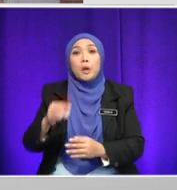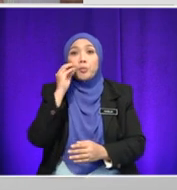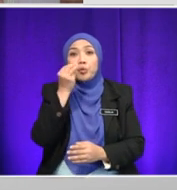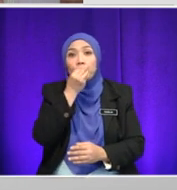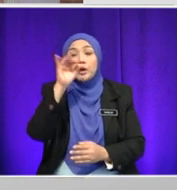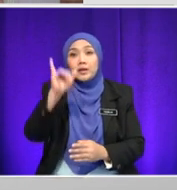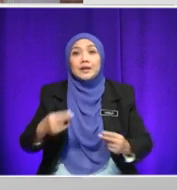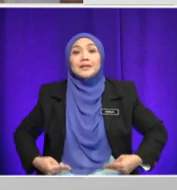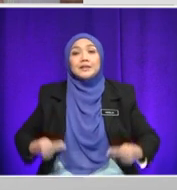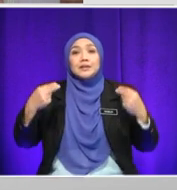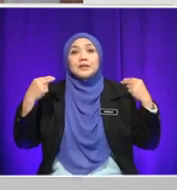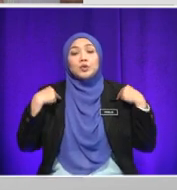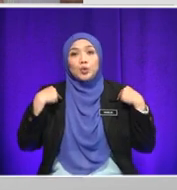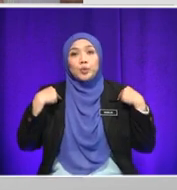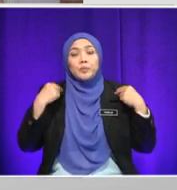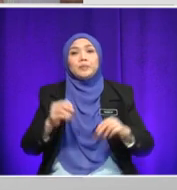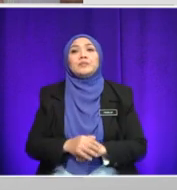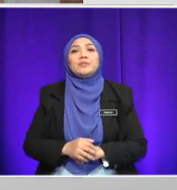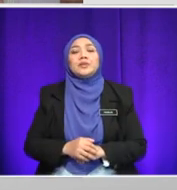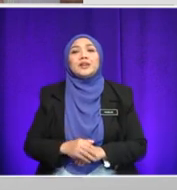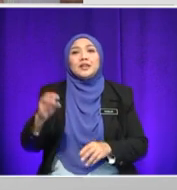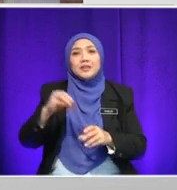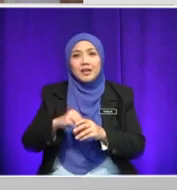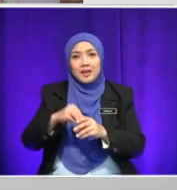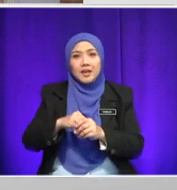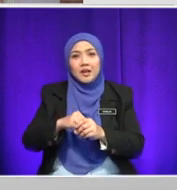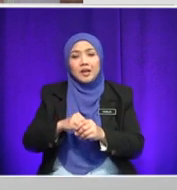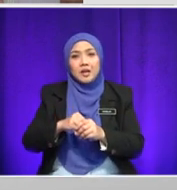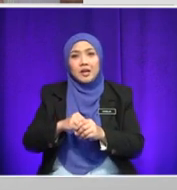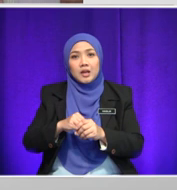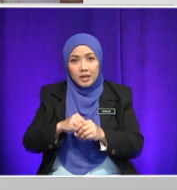dekorasi dan gubahan bunga dalam konsep Nusantara